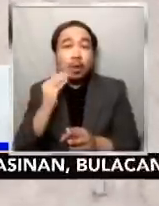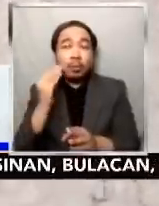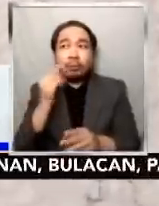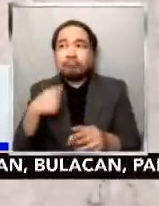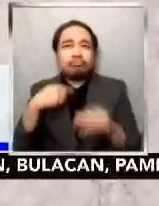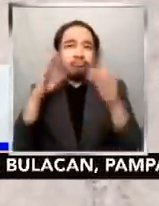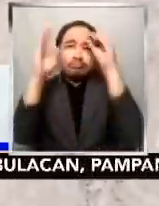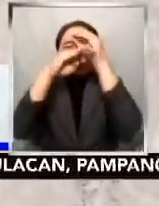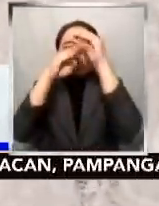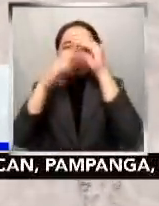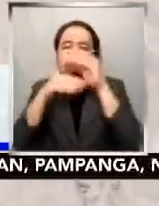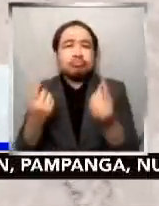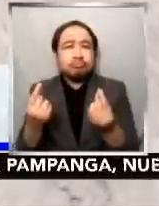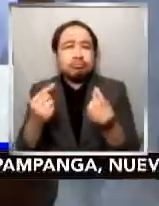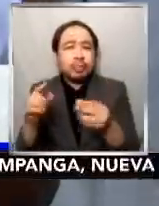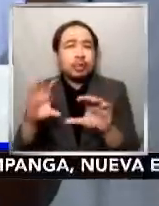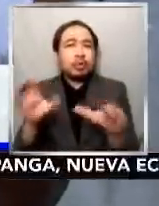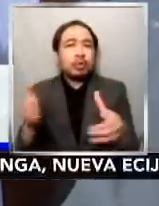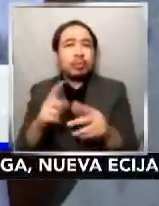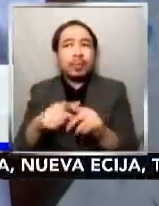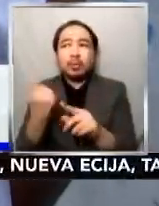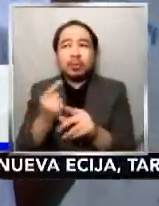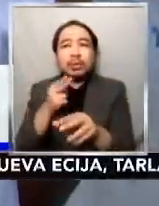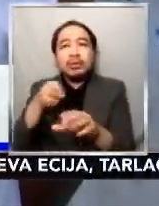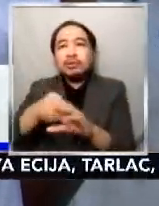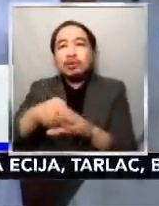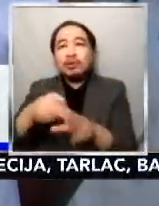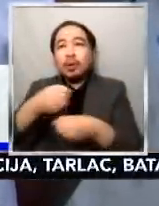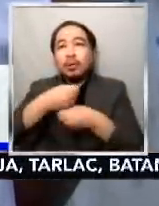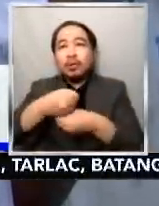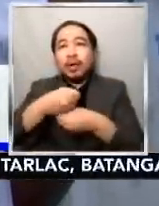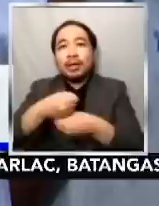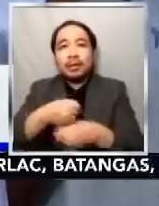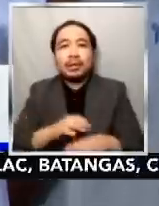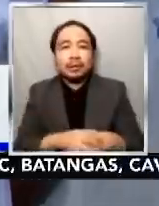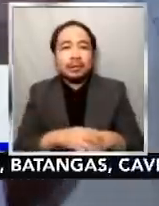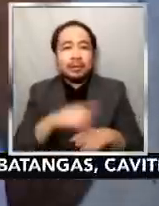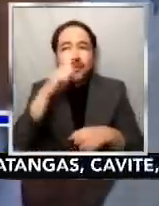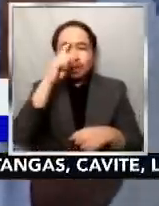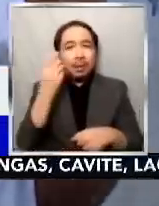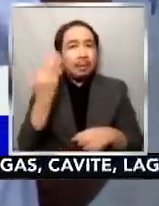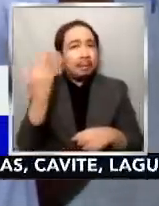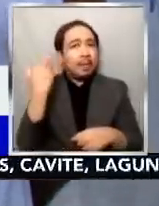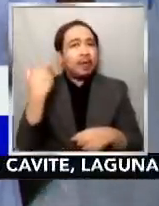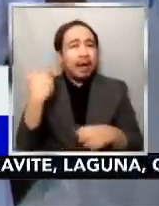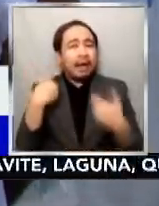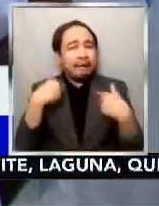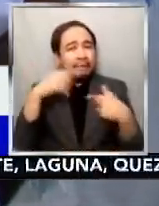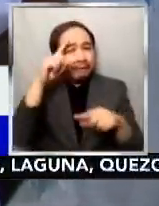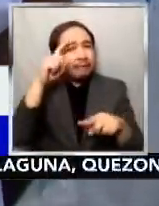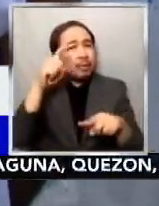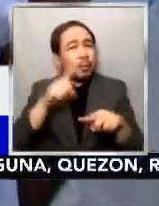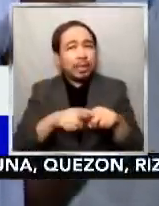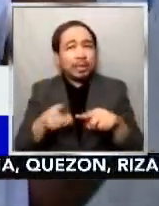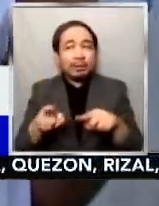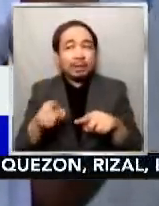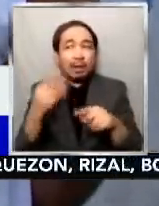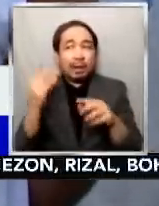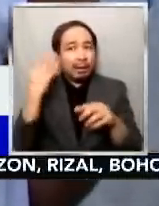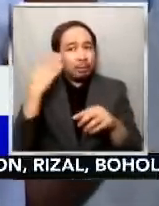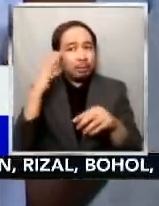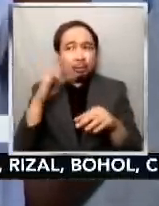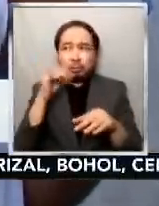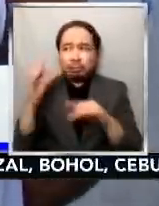na lang daw sa pagsali nila sa mga rally. Kasi may pinatira kami rito na hindi namin alam. Nirekomenda lang sa amin yung tao na yun na pwede